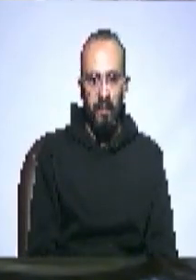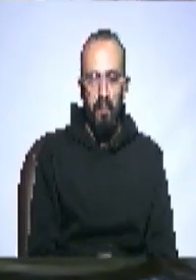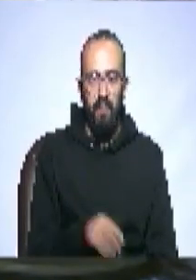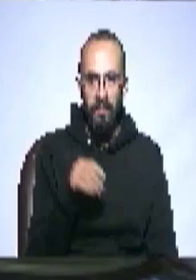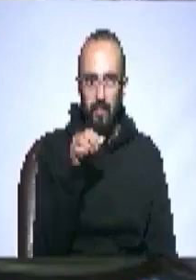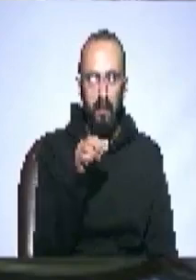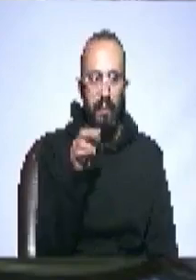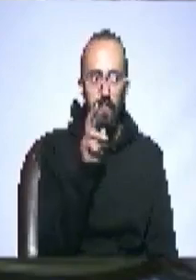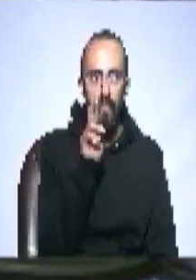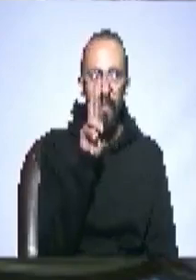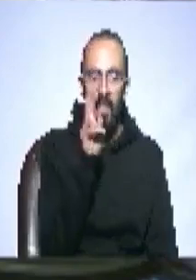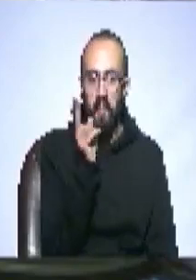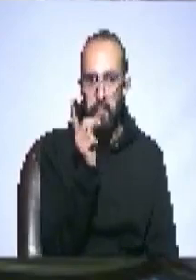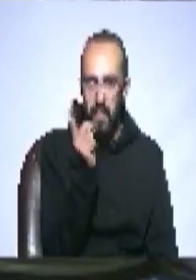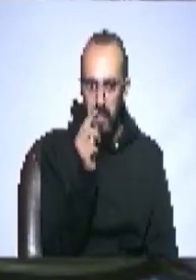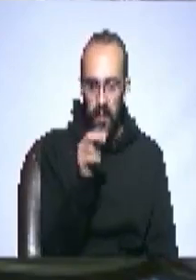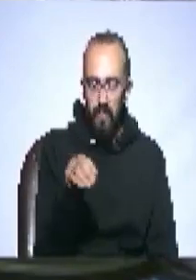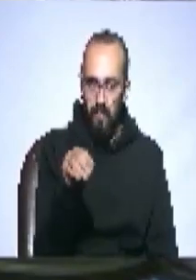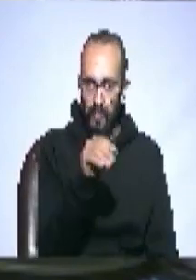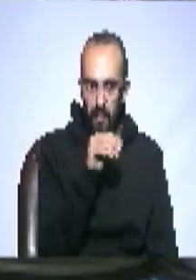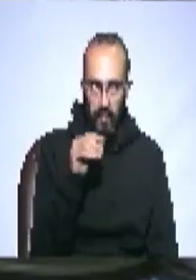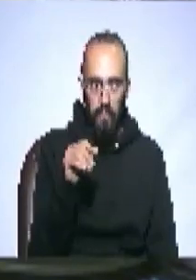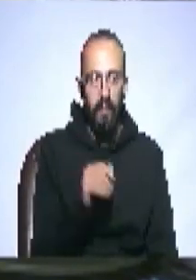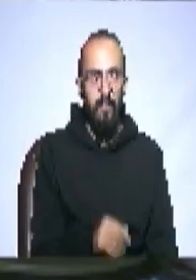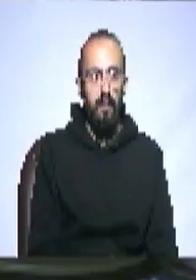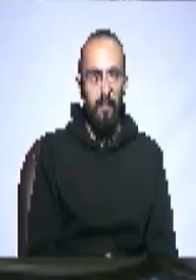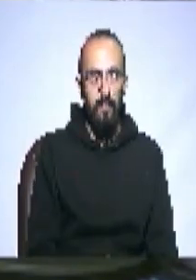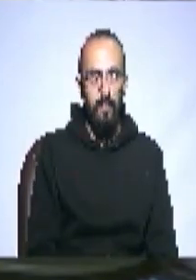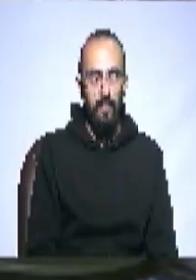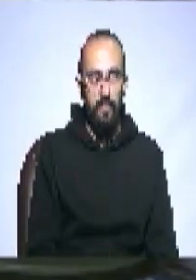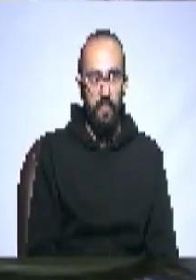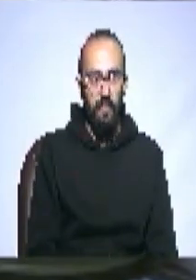حاجة من اللي احنا كنا عاملين بيه المهلبية.